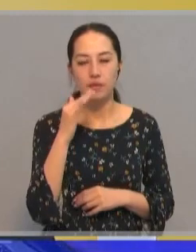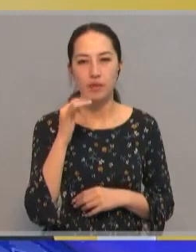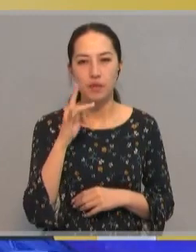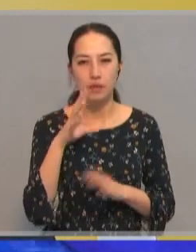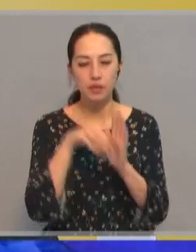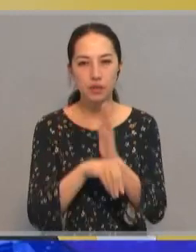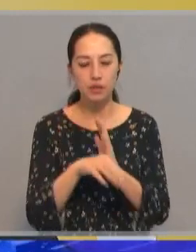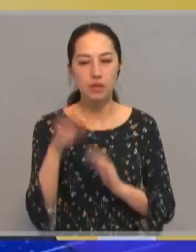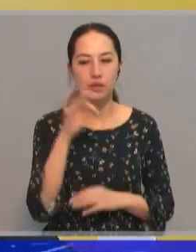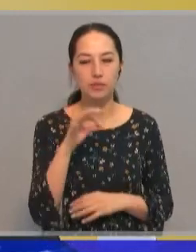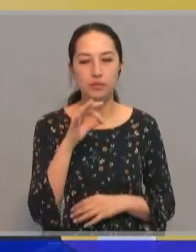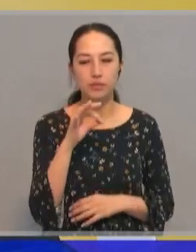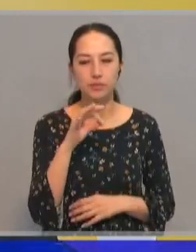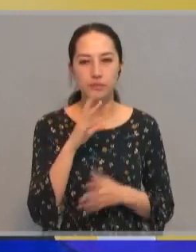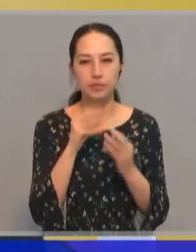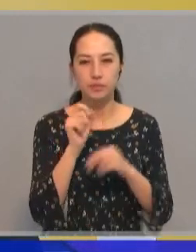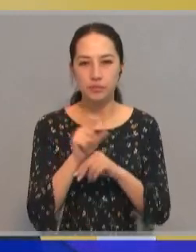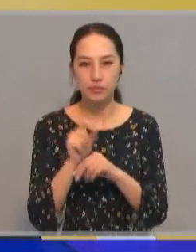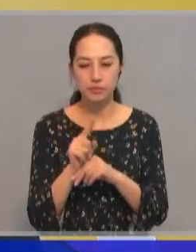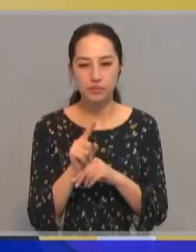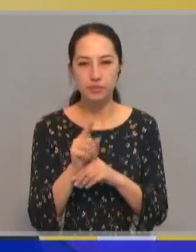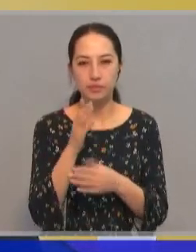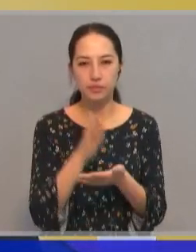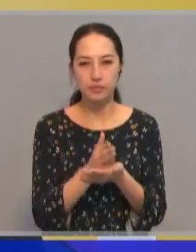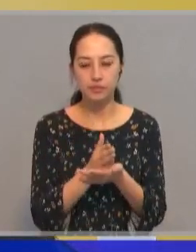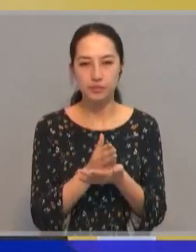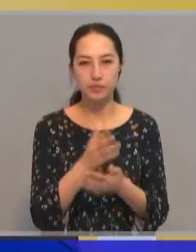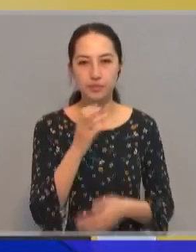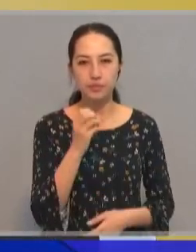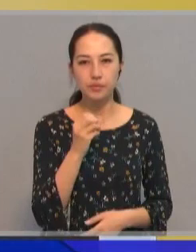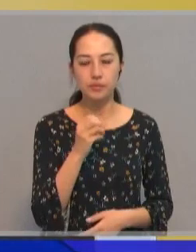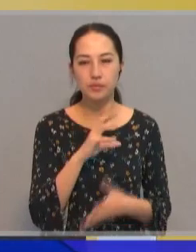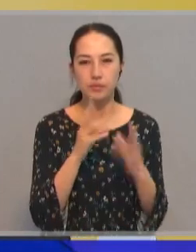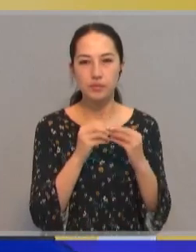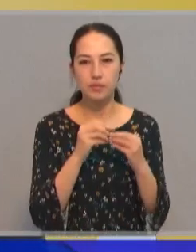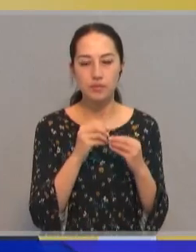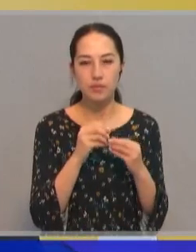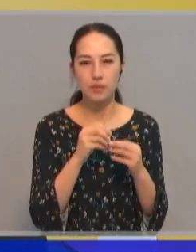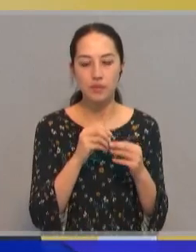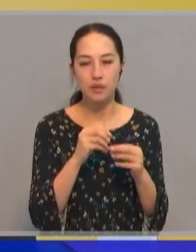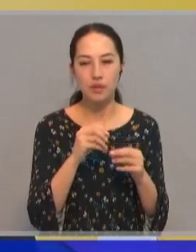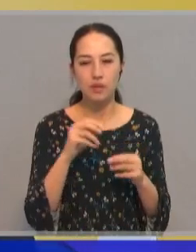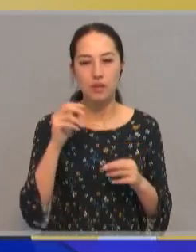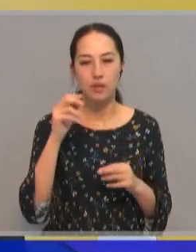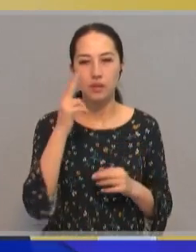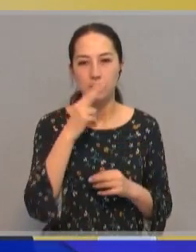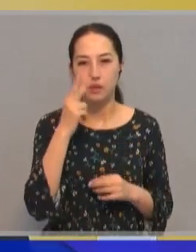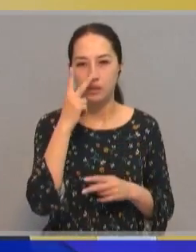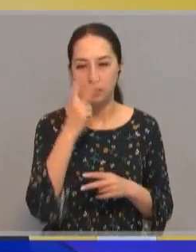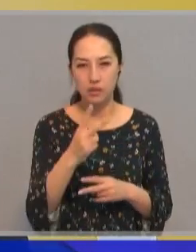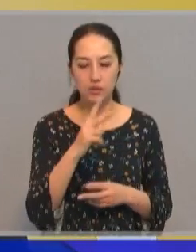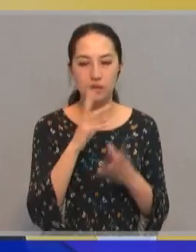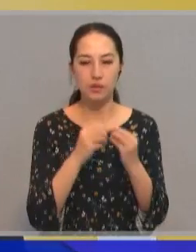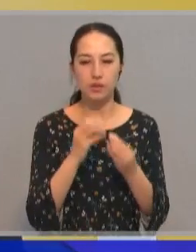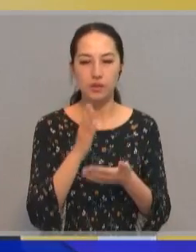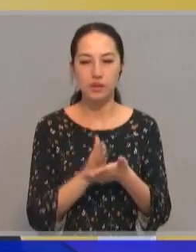технология мемлекет басшысының тапсырмасы бойынша орын алып отыр. Сол себептен қай уақытылы көрсетілді деген оны асырынан да көріп отырады. Ол жақтан да бізге